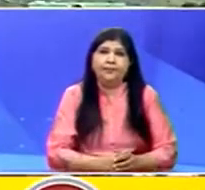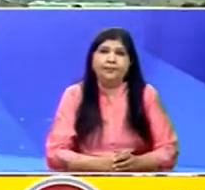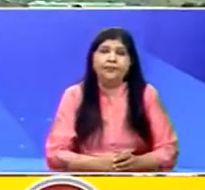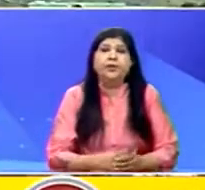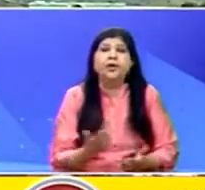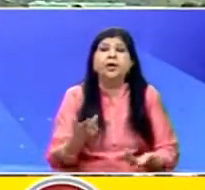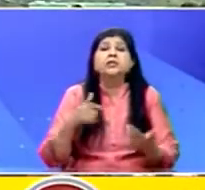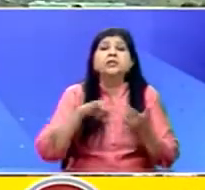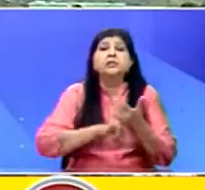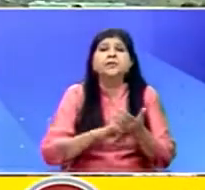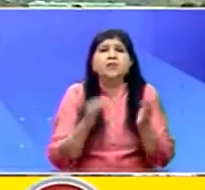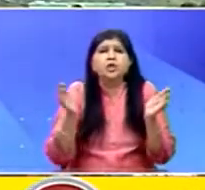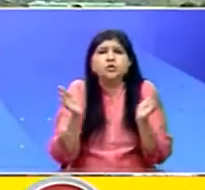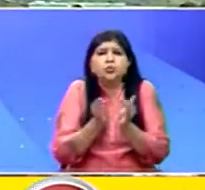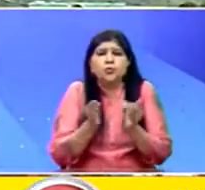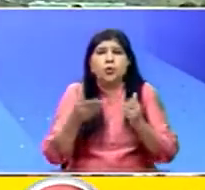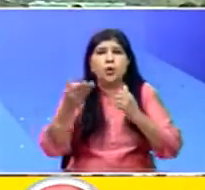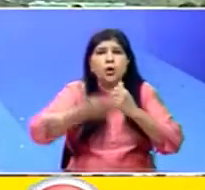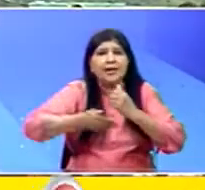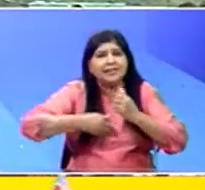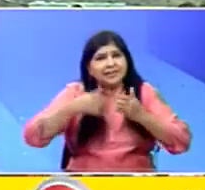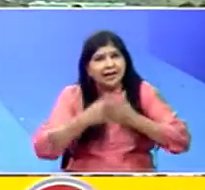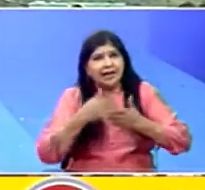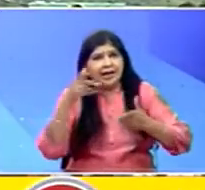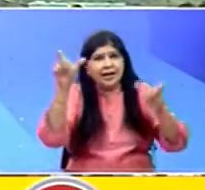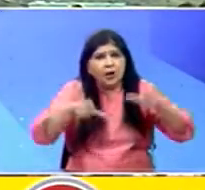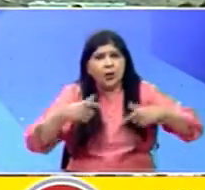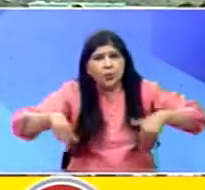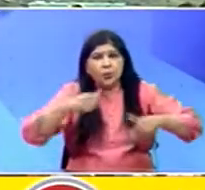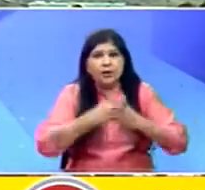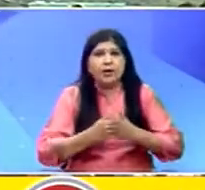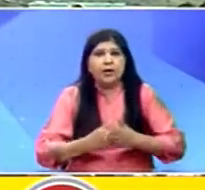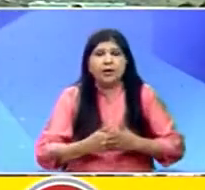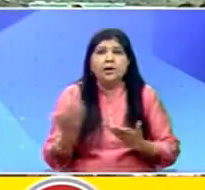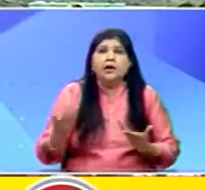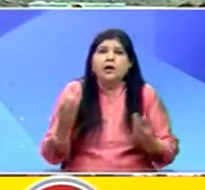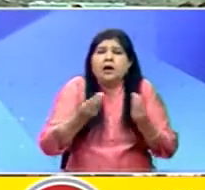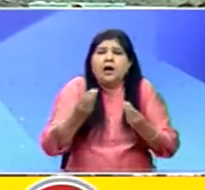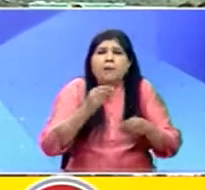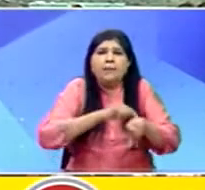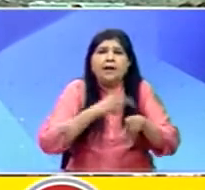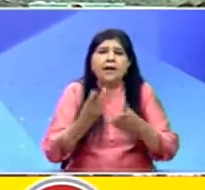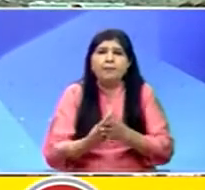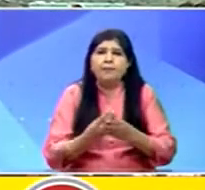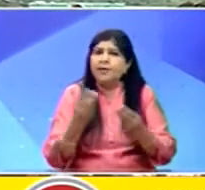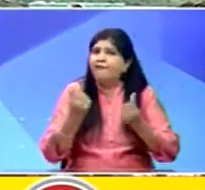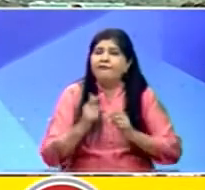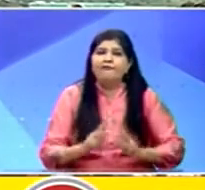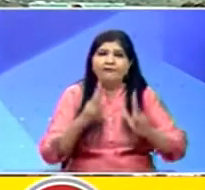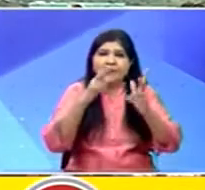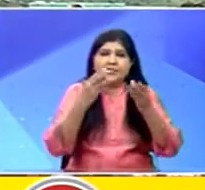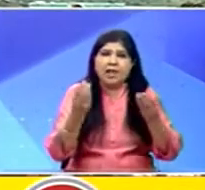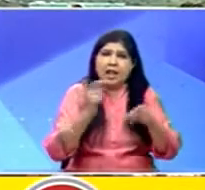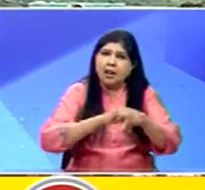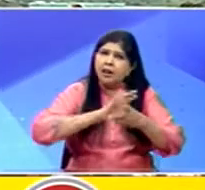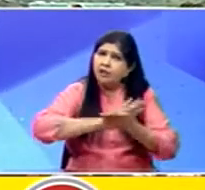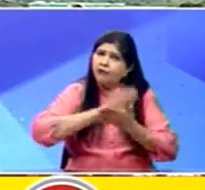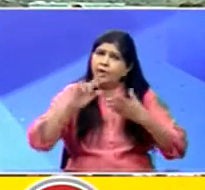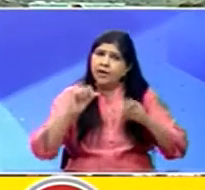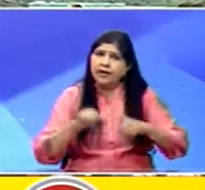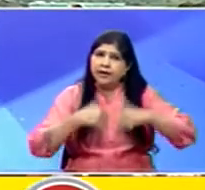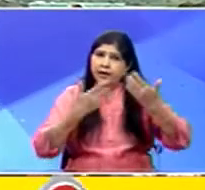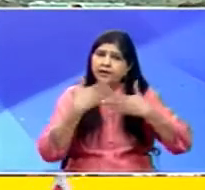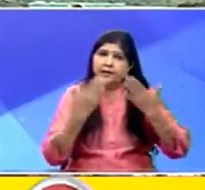भी खास करके छोटे किसानों को। दरअसल बहुत ही कम समय में फसल तैयार हो जाती है